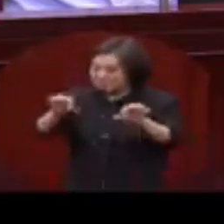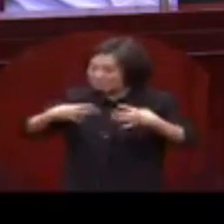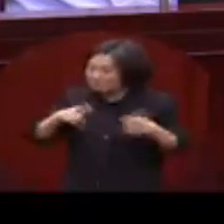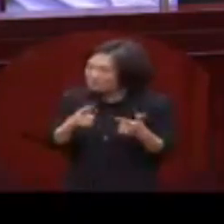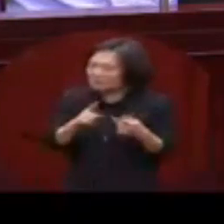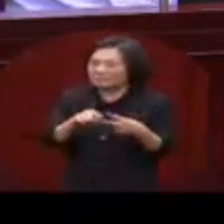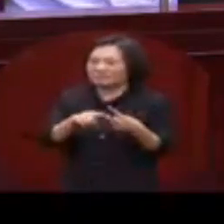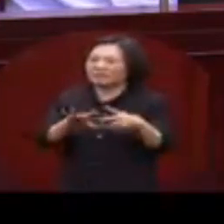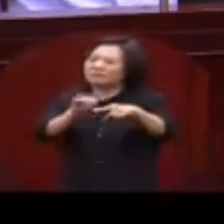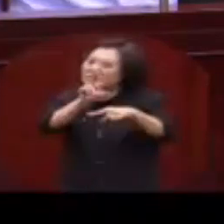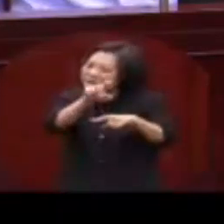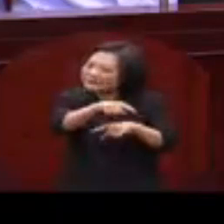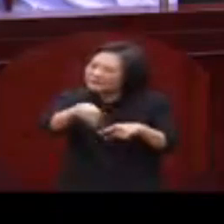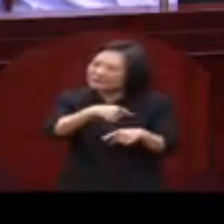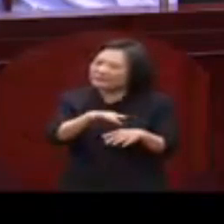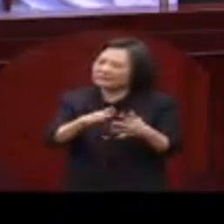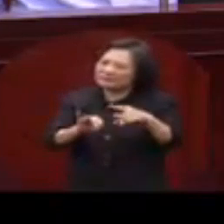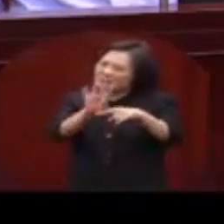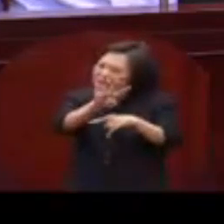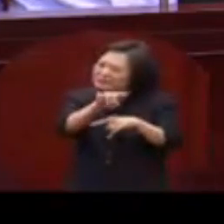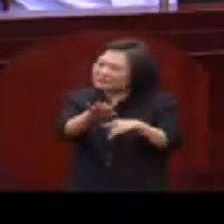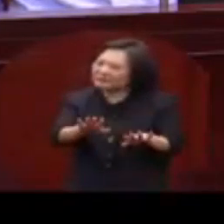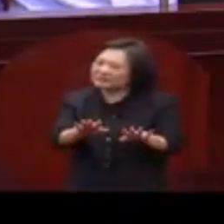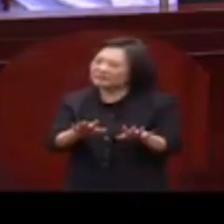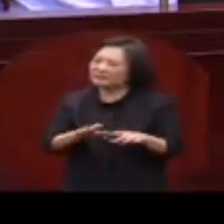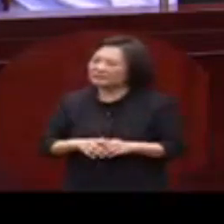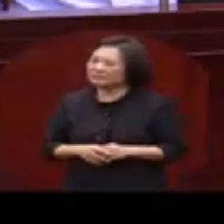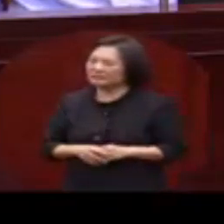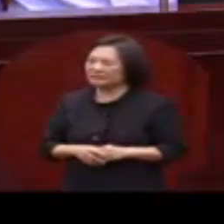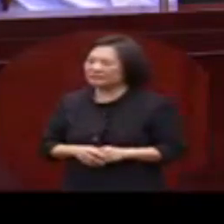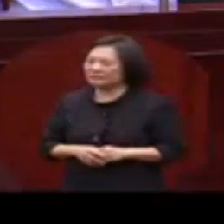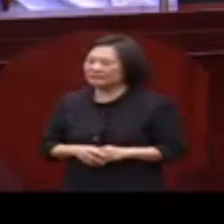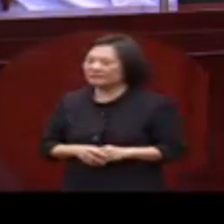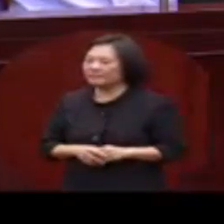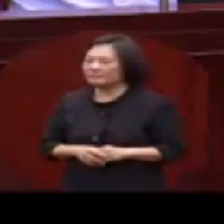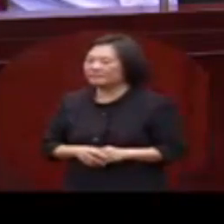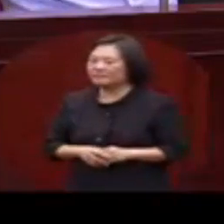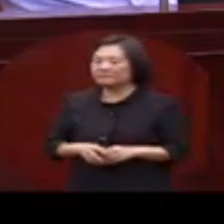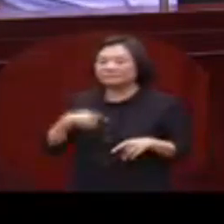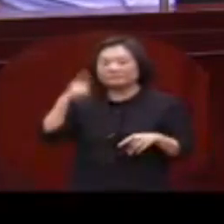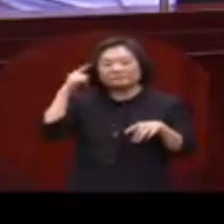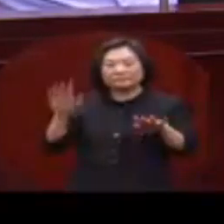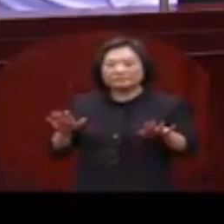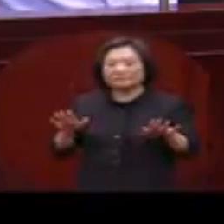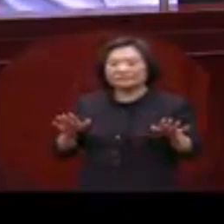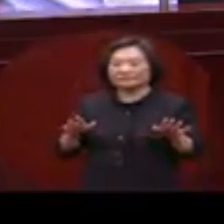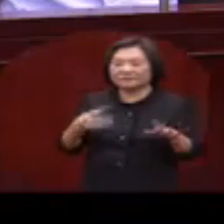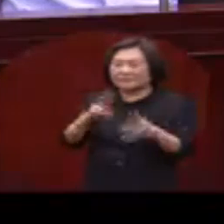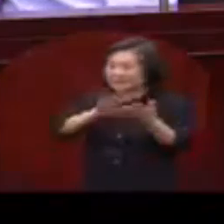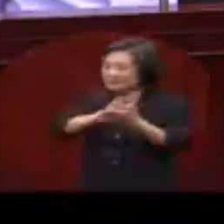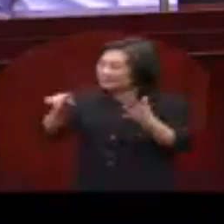的。这个我们要努力，目前只有44%的，我也承认，这个我们需要很大用力。但是有一个我要优先解决的特